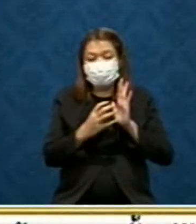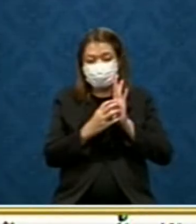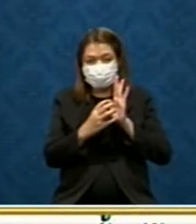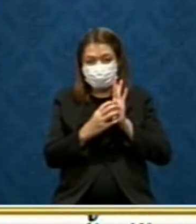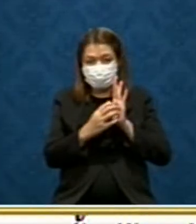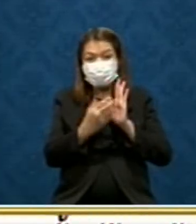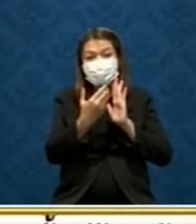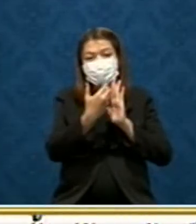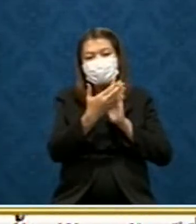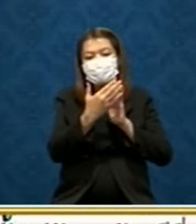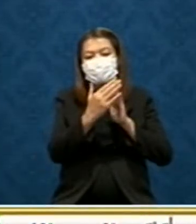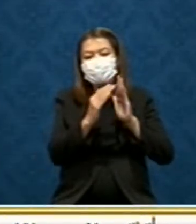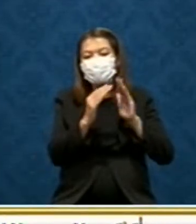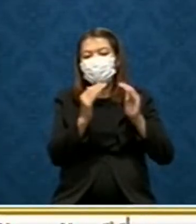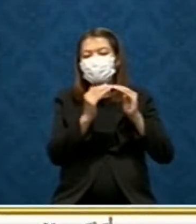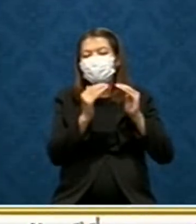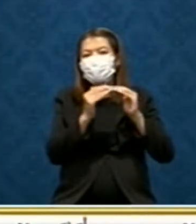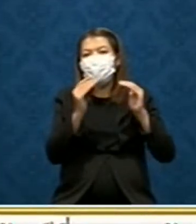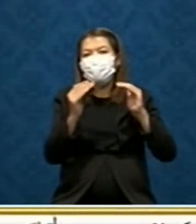กับอีสารพอ ๆ กันนะ